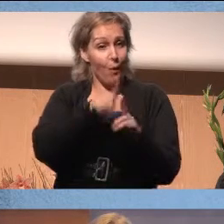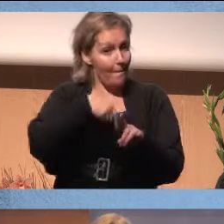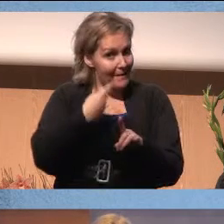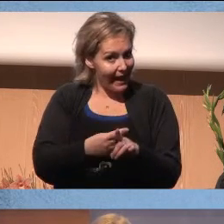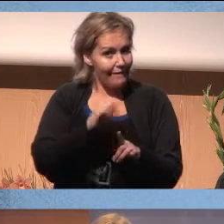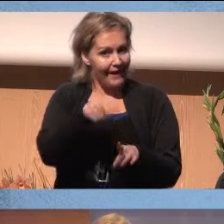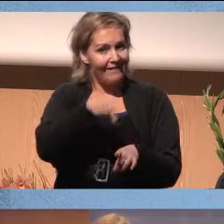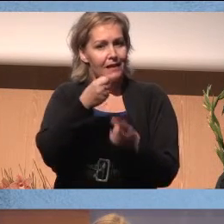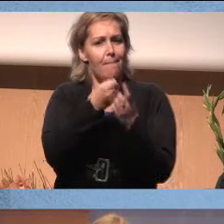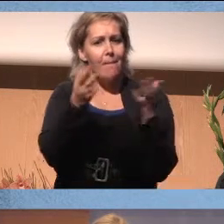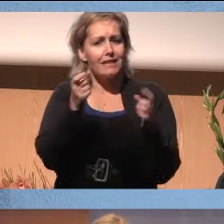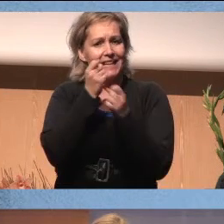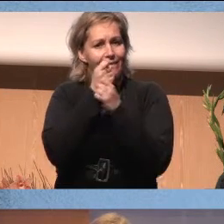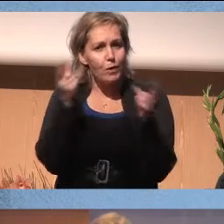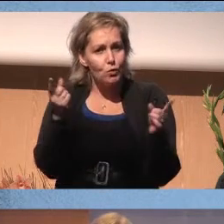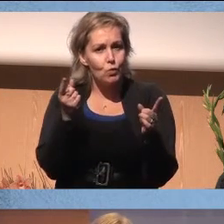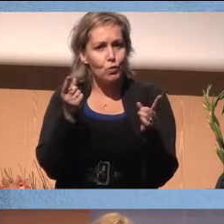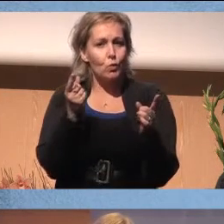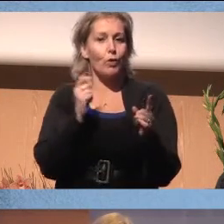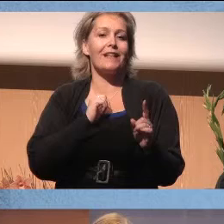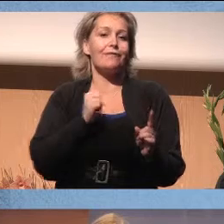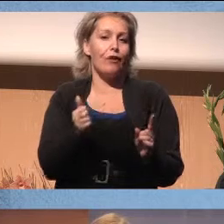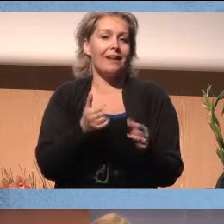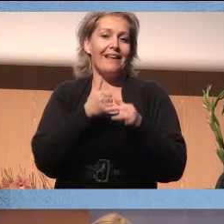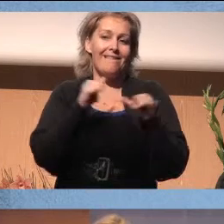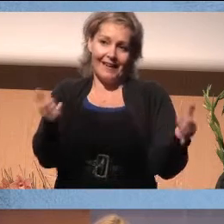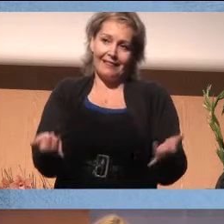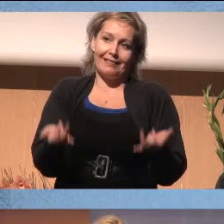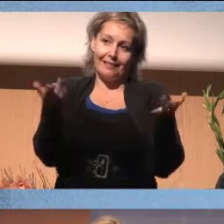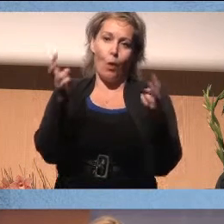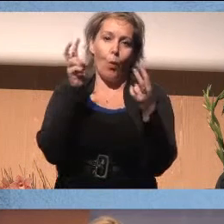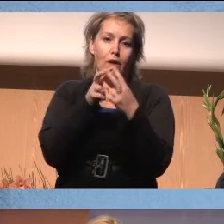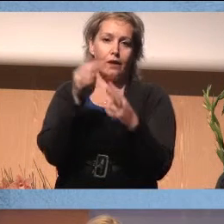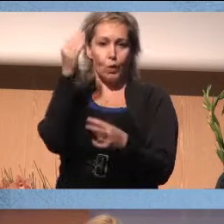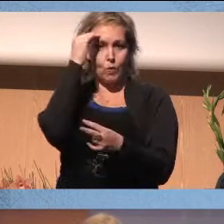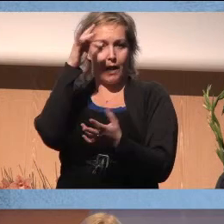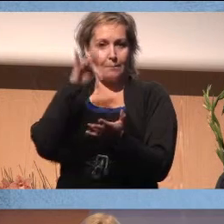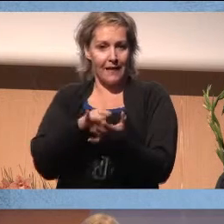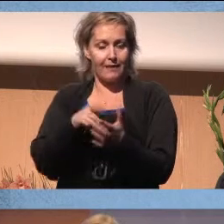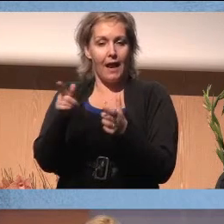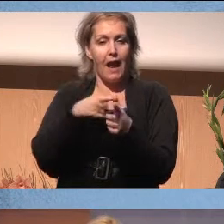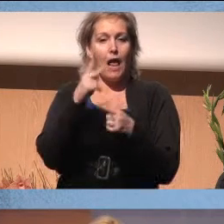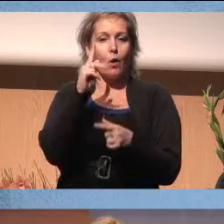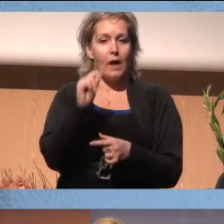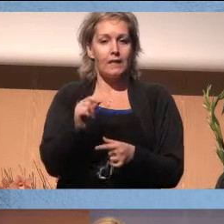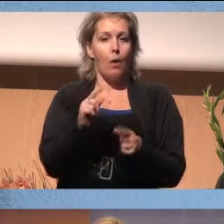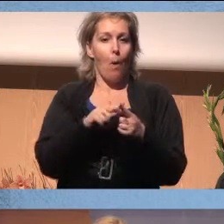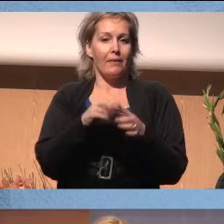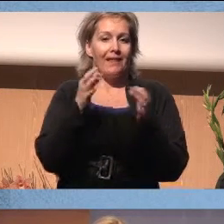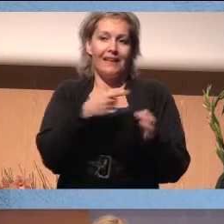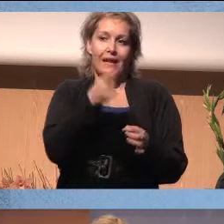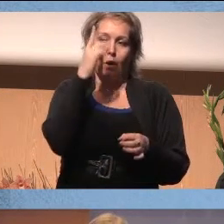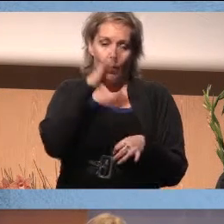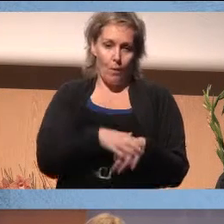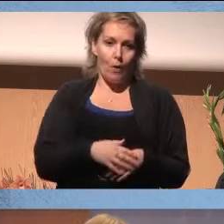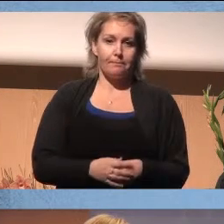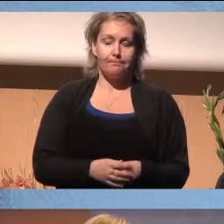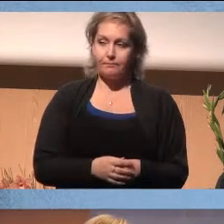gang. Der finner dere masse informasjon, og det selvfølgelig fritt å kontakte Kunnskapssenteret eller KS om det ting dere lurer